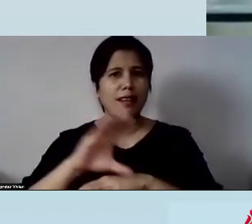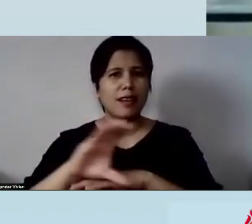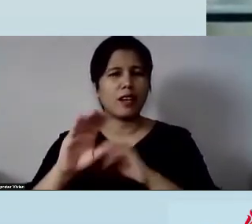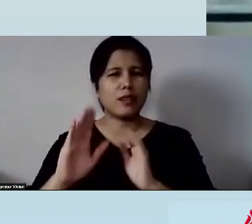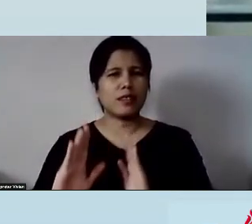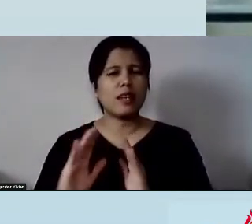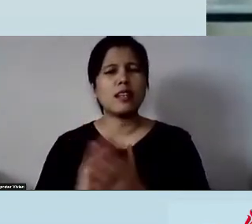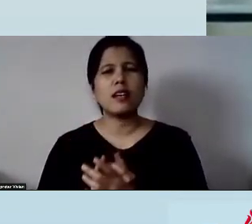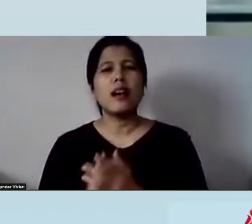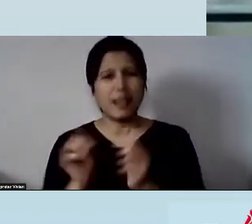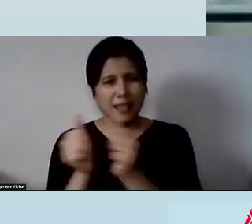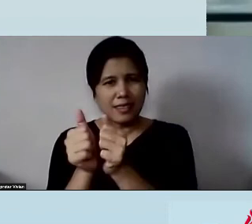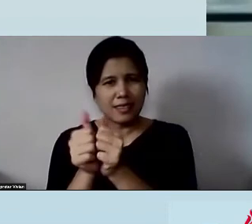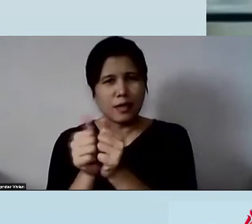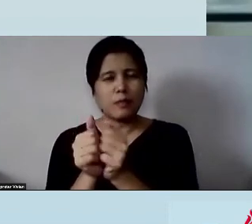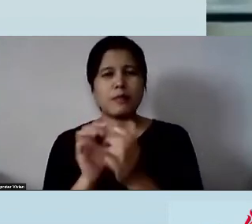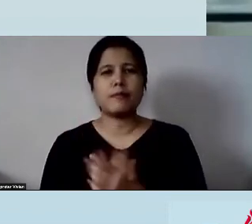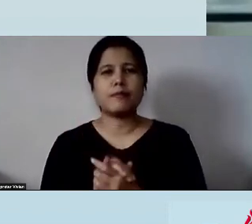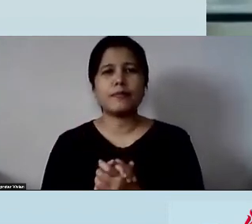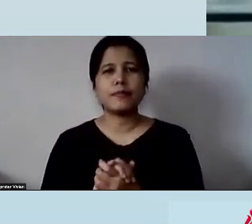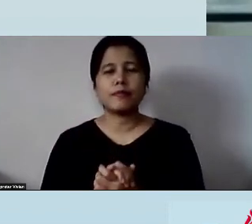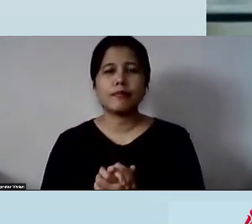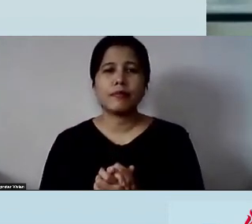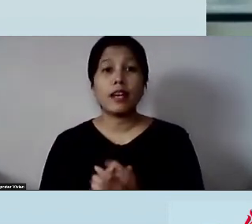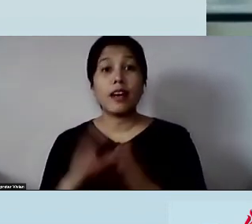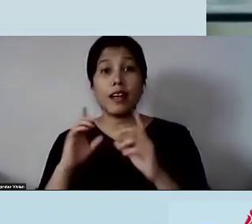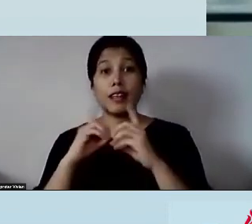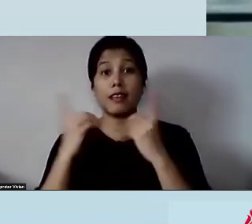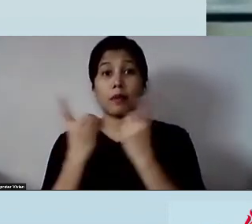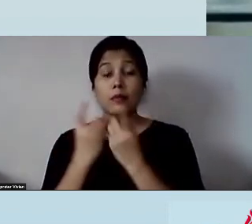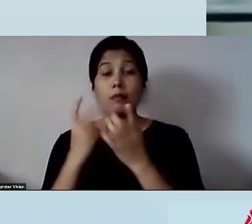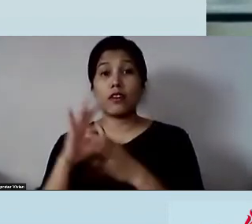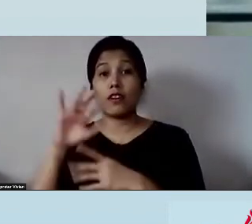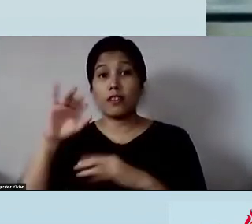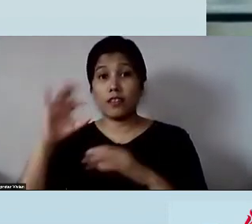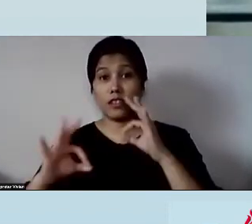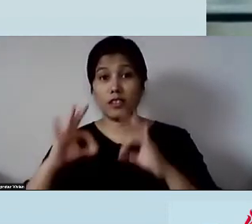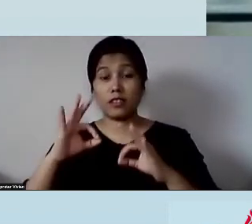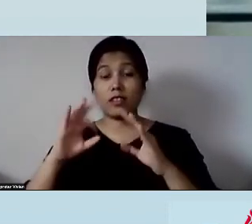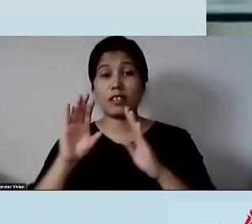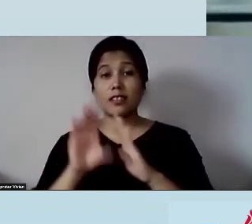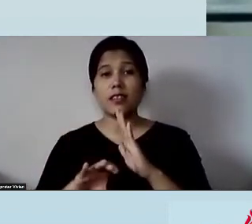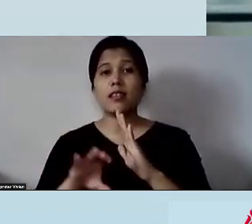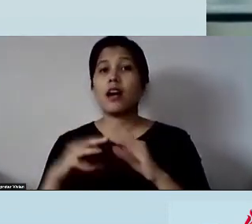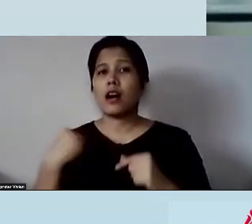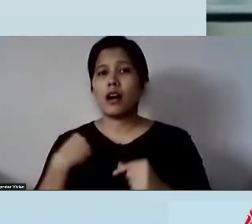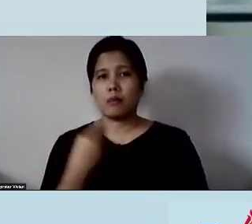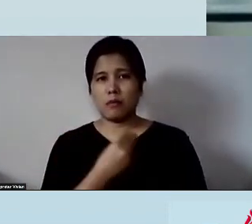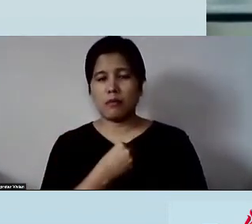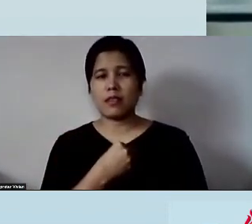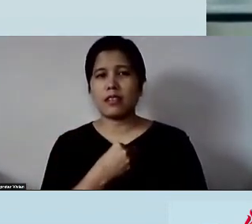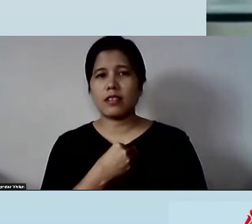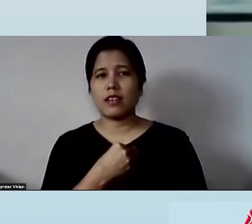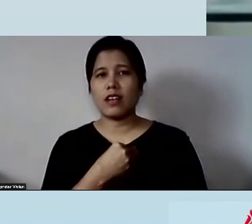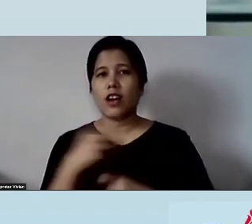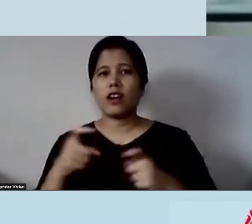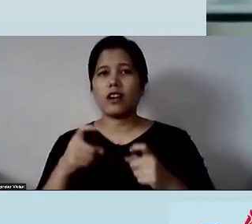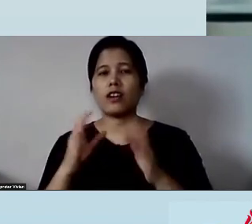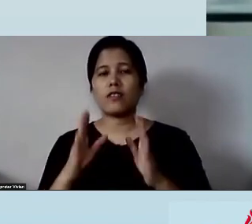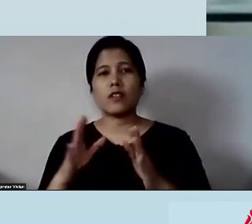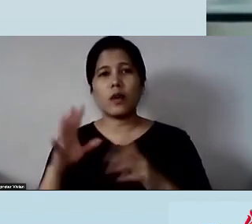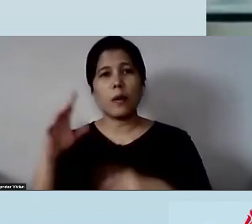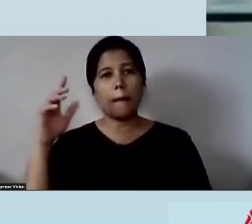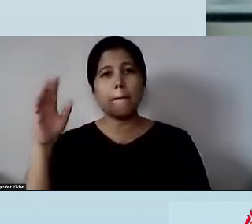So kasama po yan, no? Kasi ang Department of Justice naman is a member of the governing board ng NCDA.